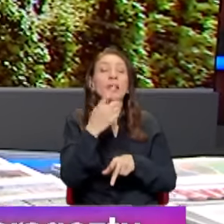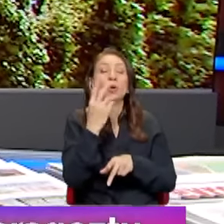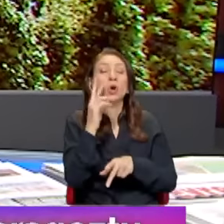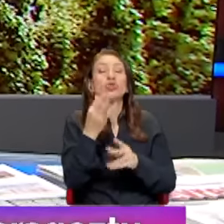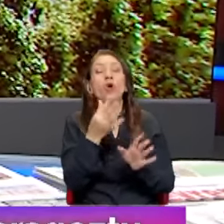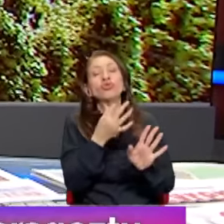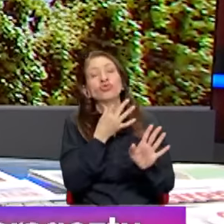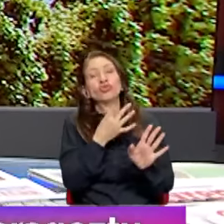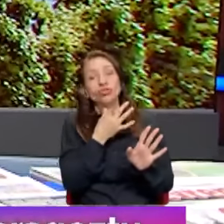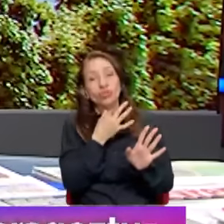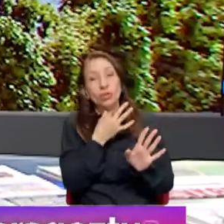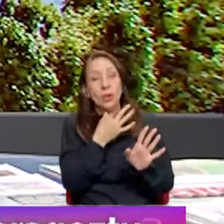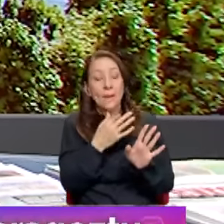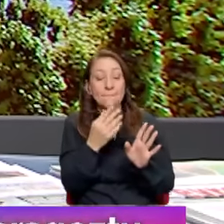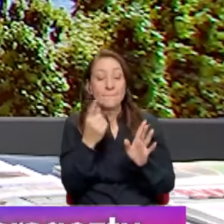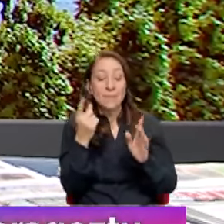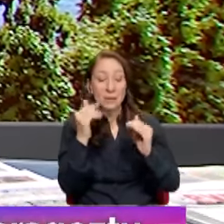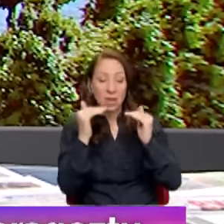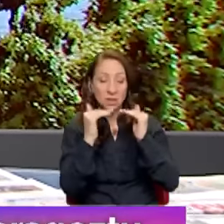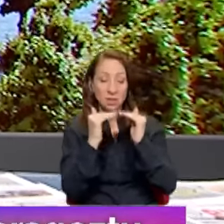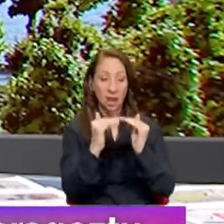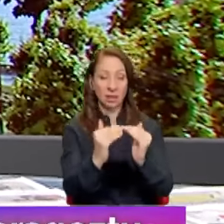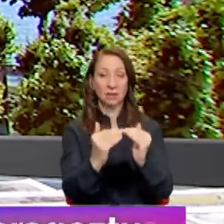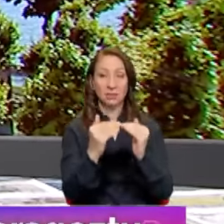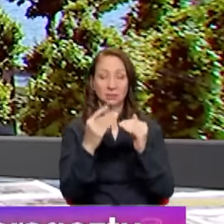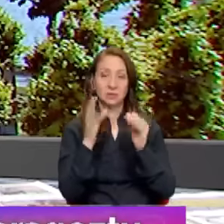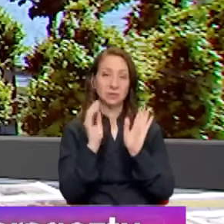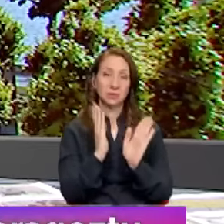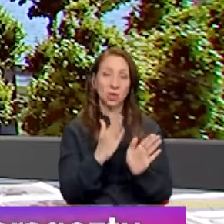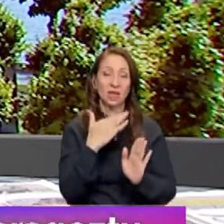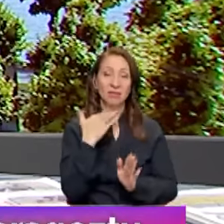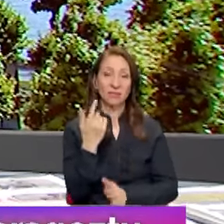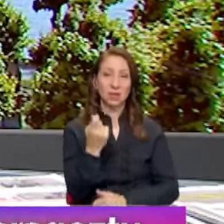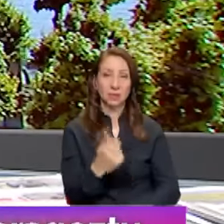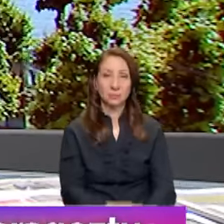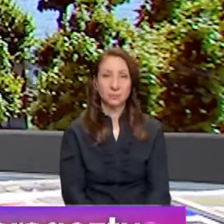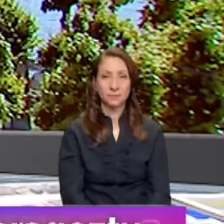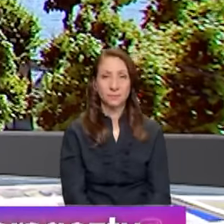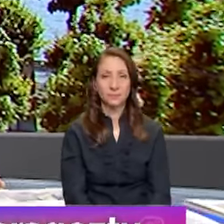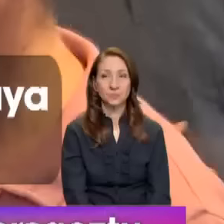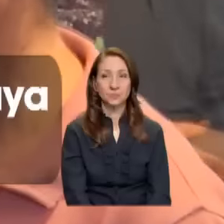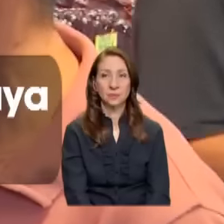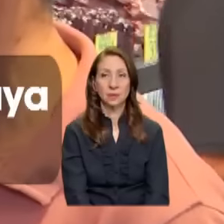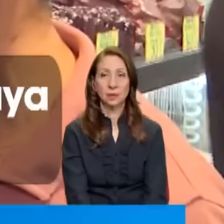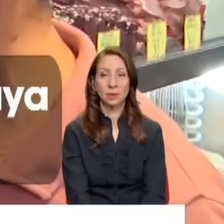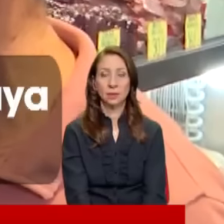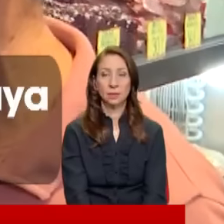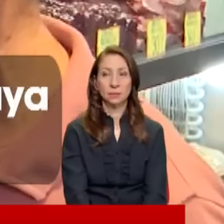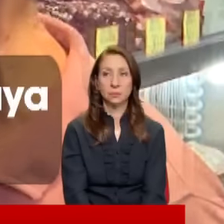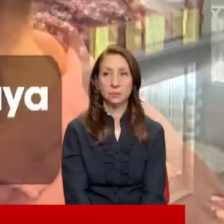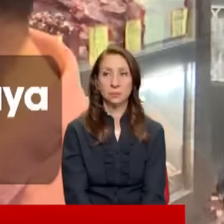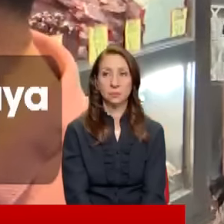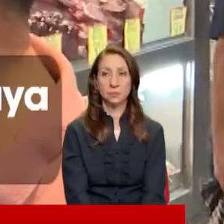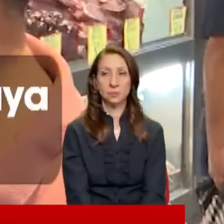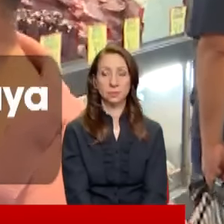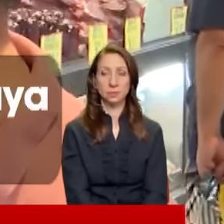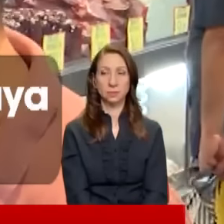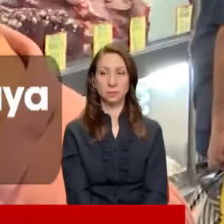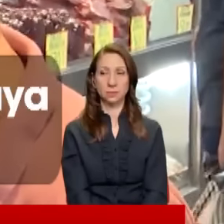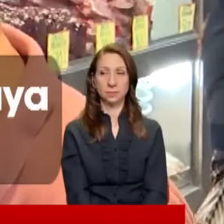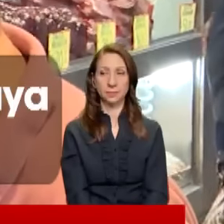çok şükür belli bir rutine geldi etin fiyatı biz şükürü onlardan öğrenecek değiliz şu an